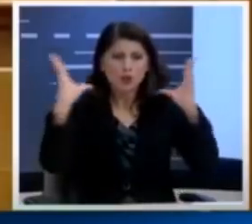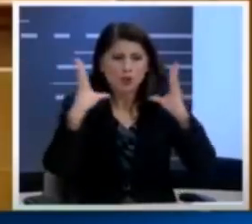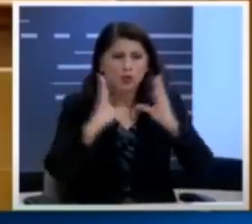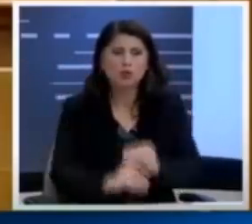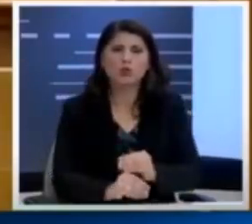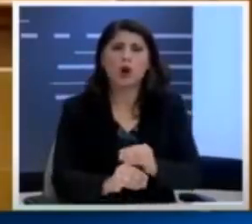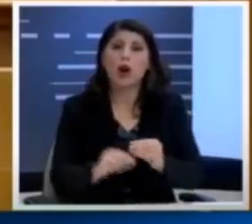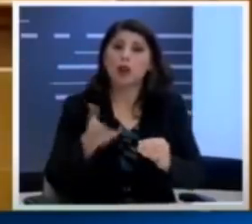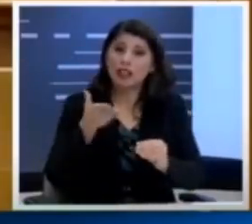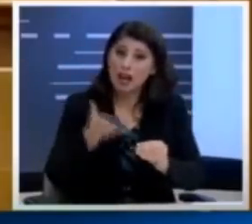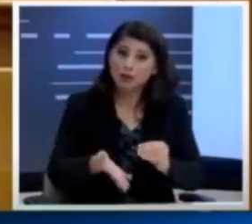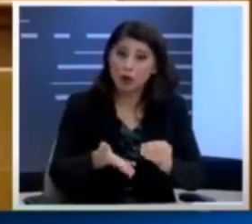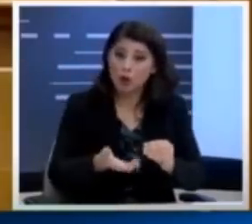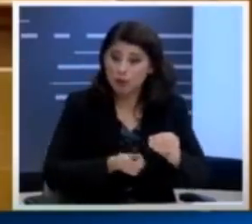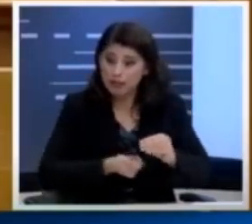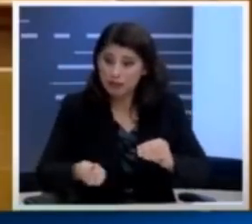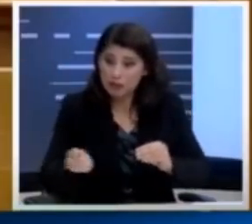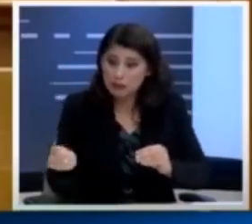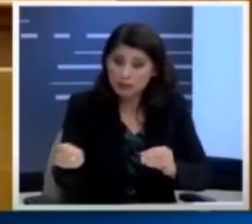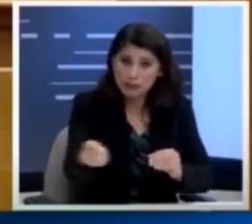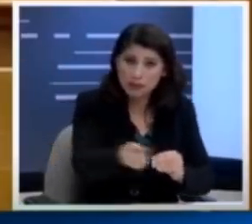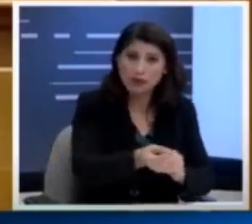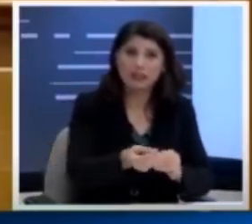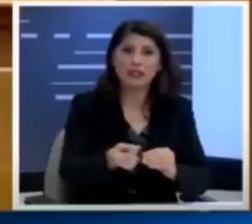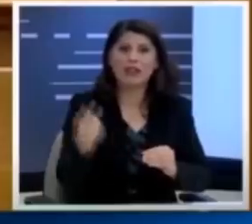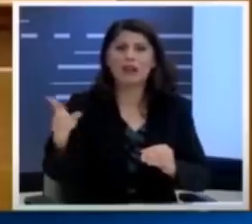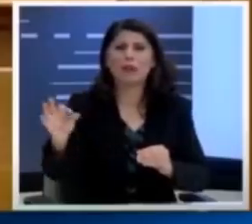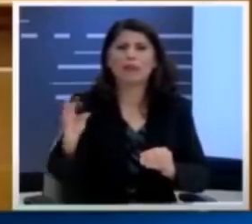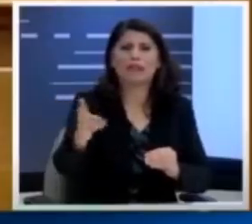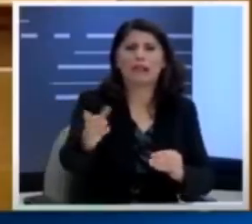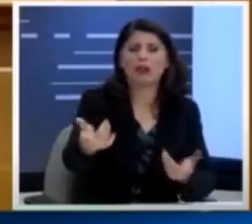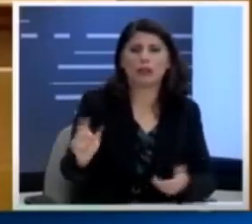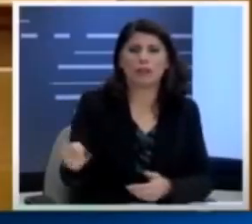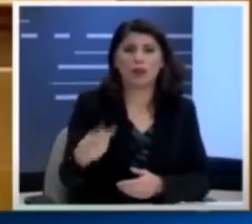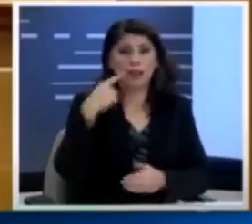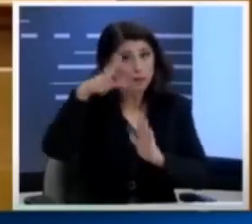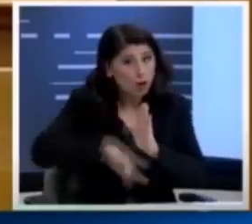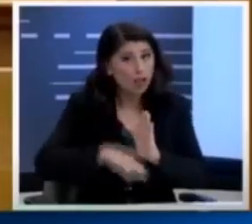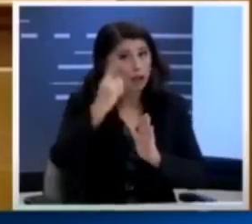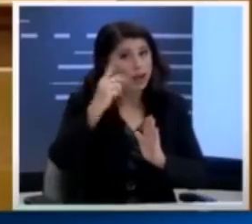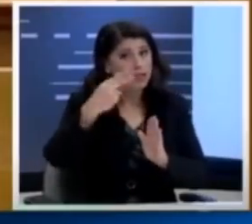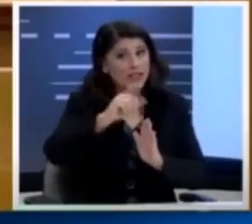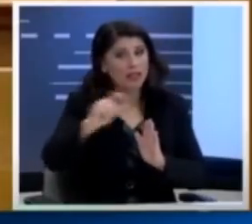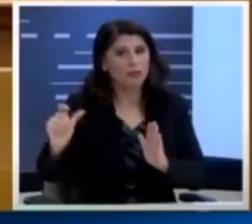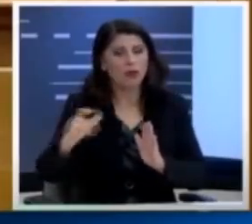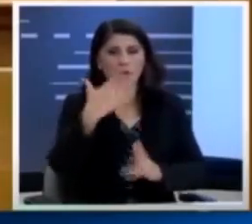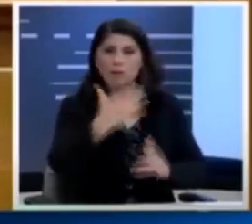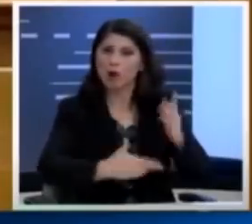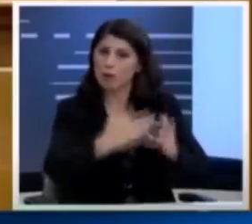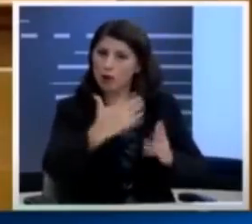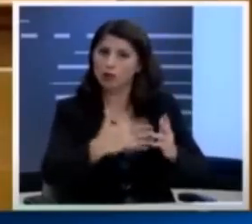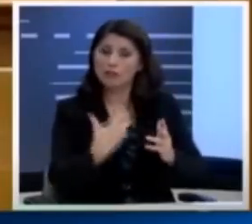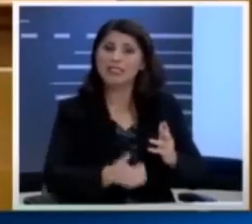συσκοτίζετε πως αυτό που μοιράζεται στο λαό είναι λιγότερο από ένα δις, όταν ο